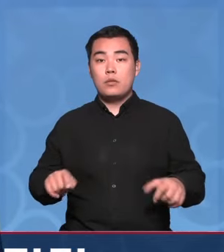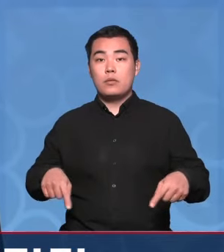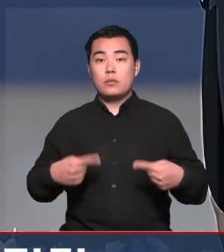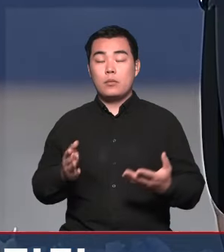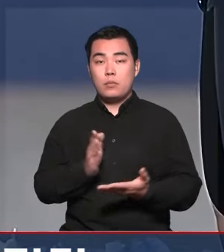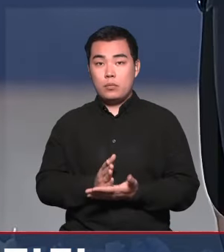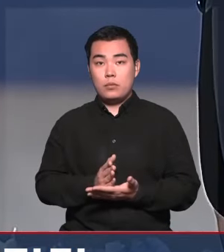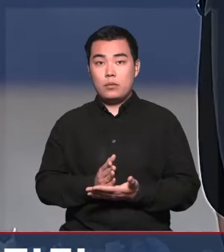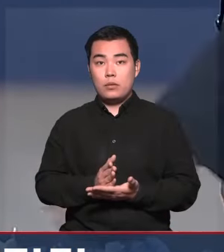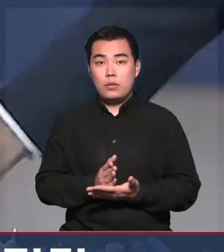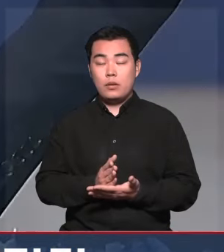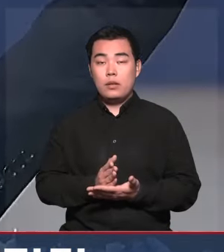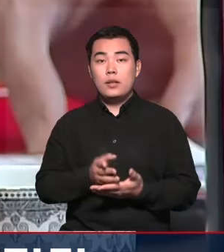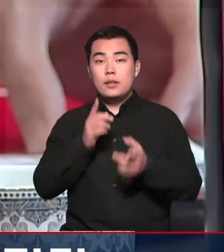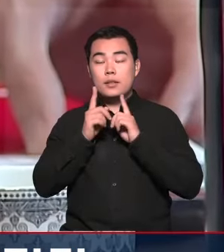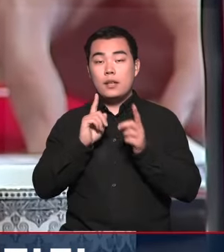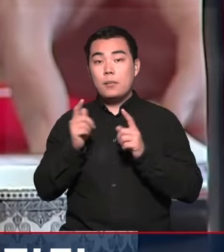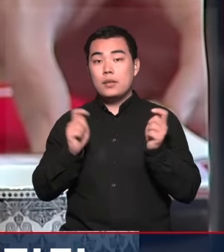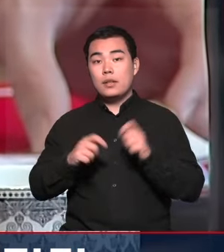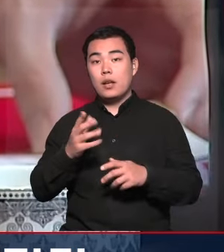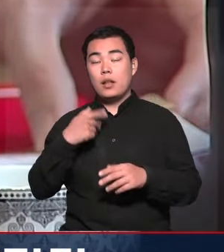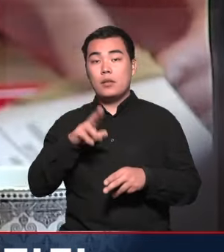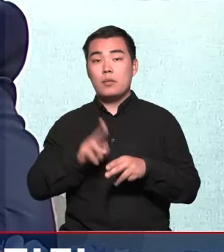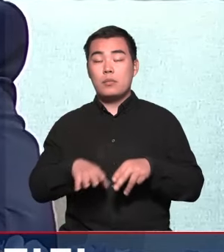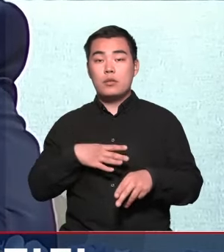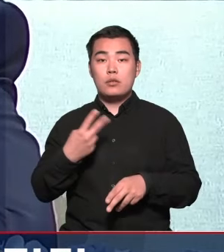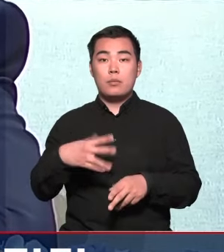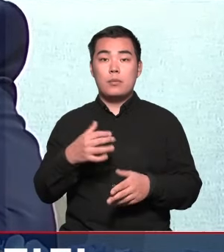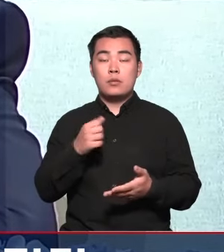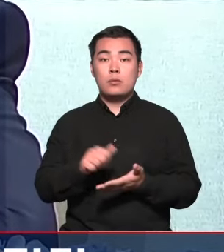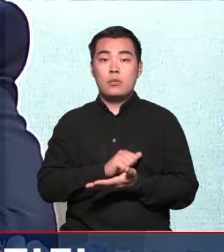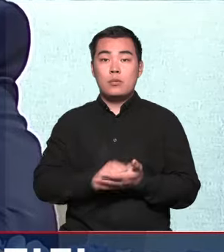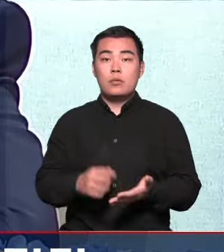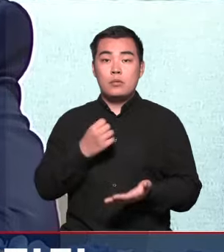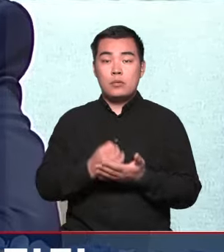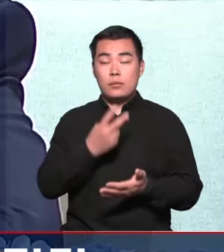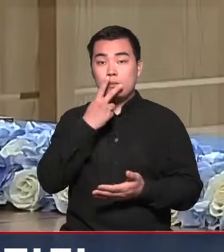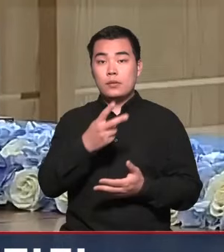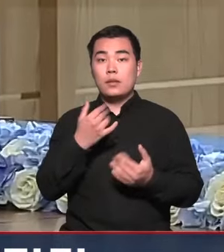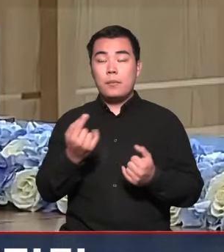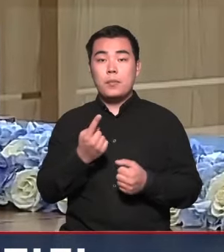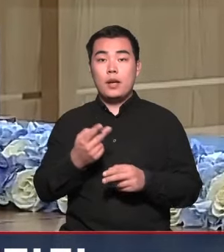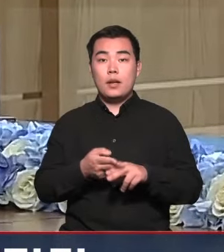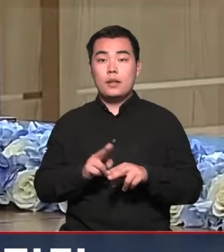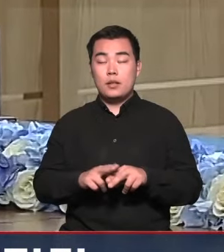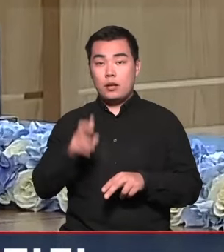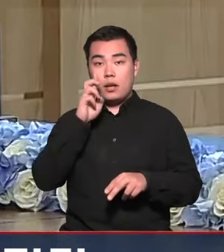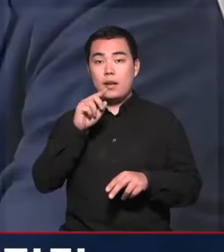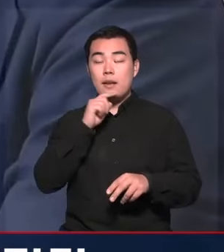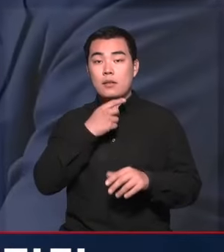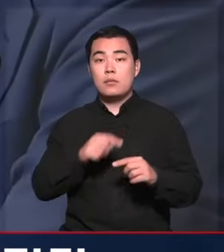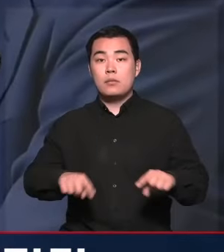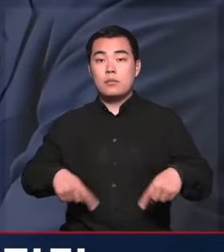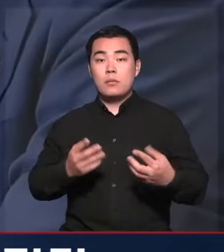тигізбек. Сонымен саммиттен соң қол қойылған 25 құжаттың құндылығын тарқатып айтар болсақ, біріншіден, ел экономикасына серпін